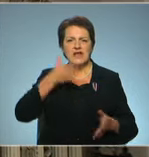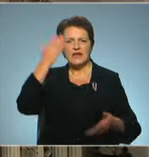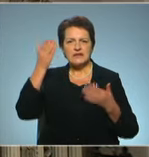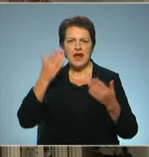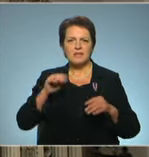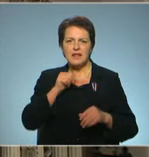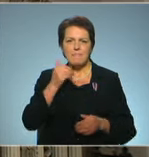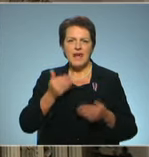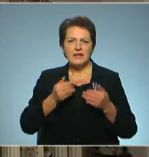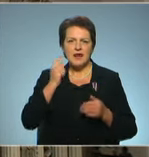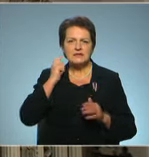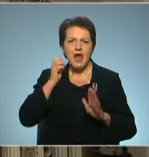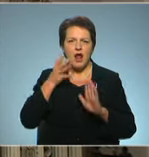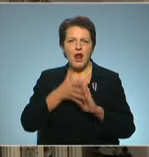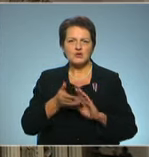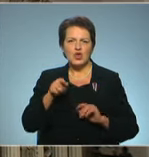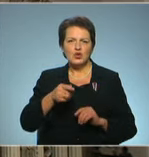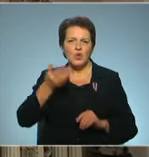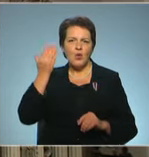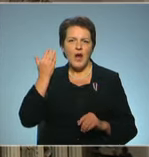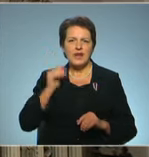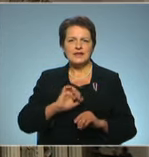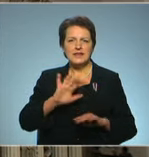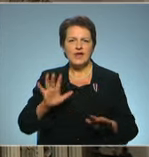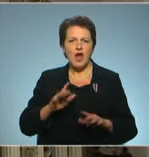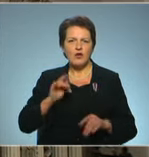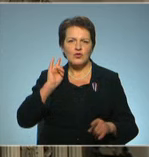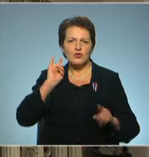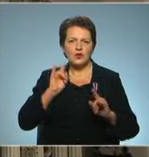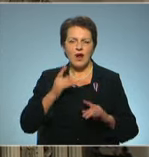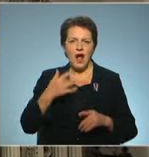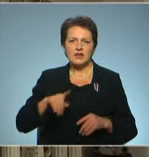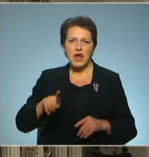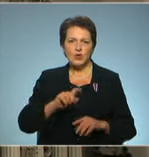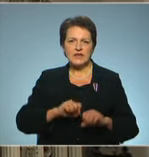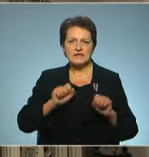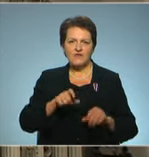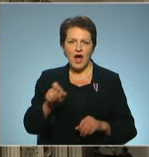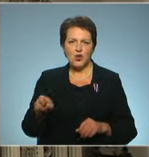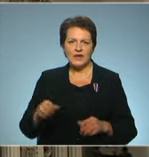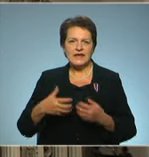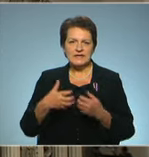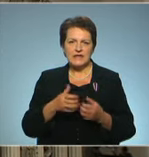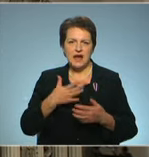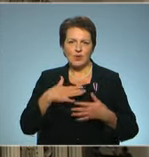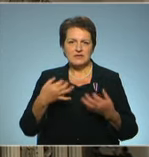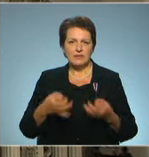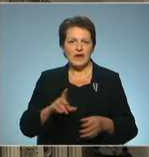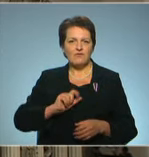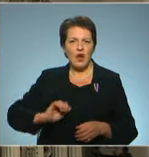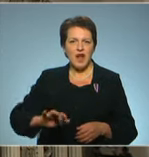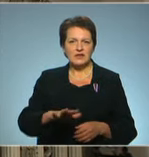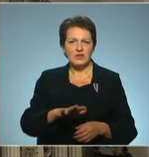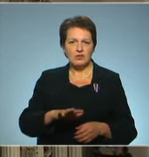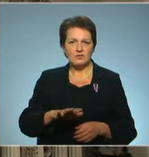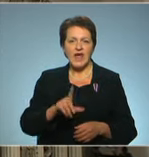mēģināt saklausīt to dienu dunu, kad tautas varoņi izcīnīja mums brīvu Latviju. Lāčplēša